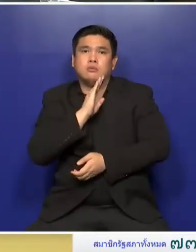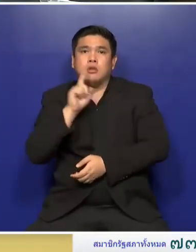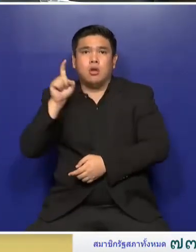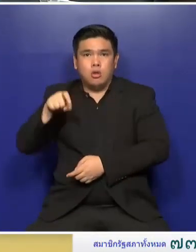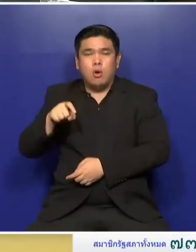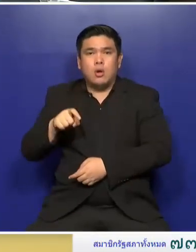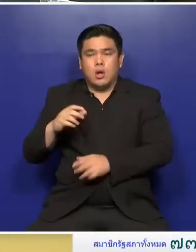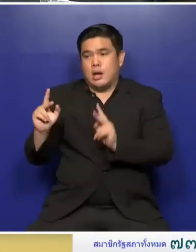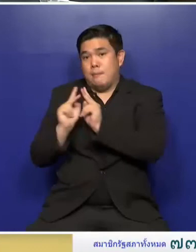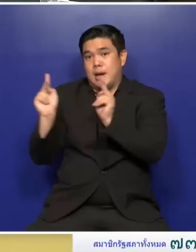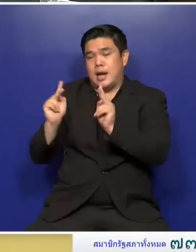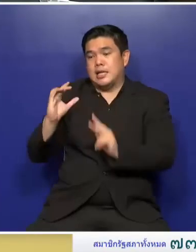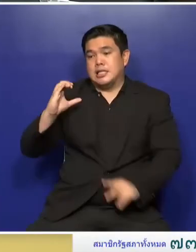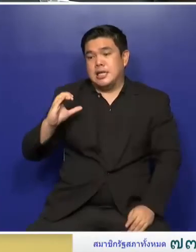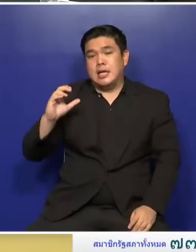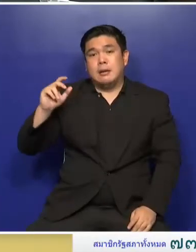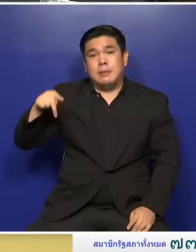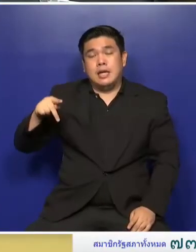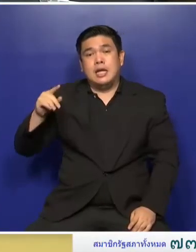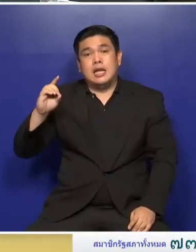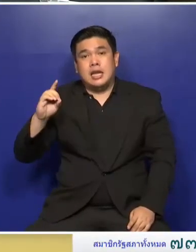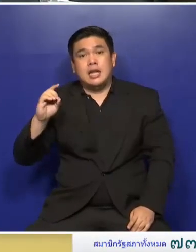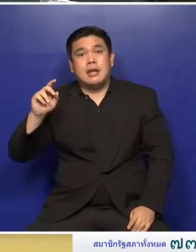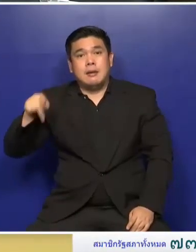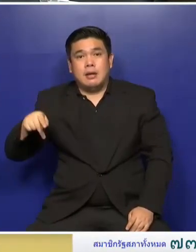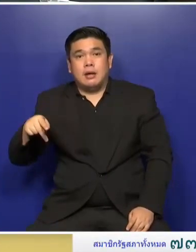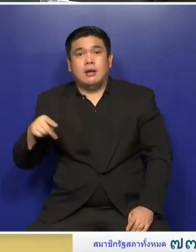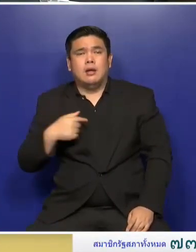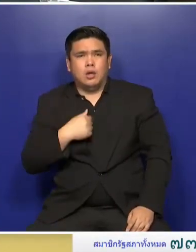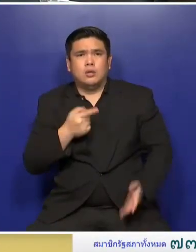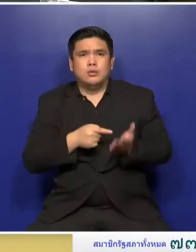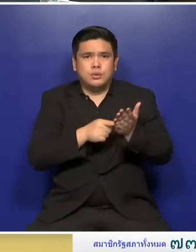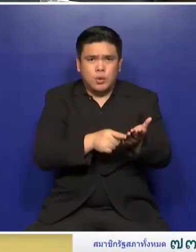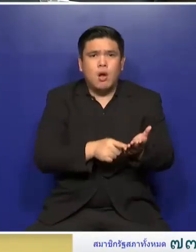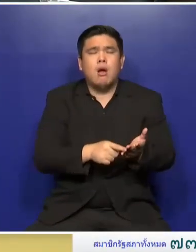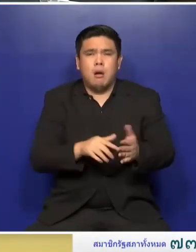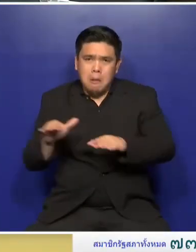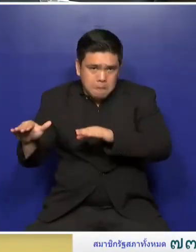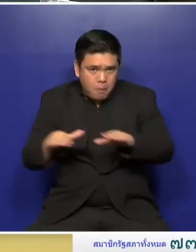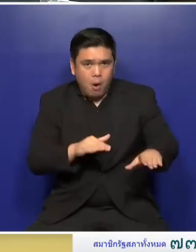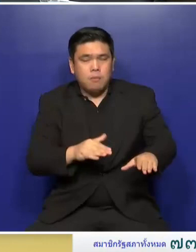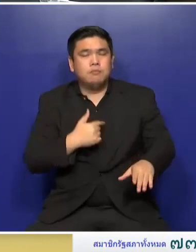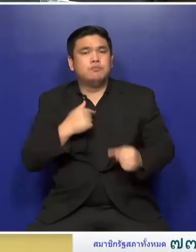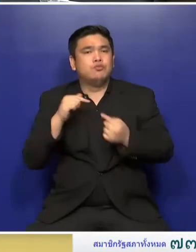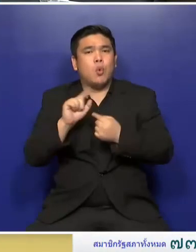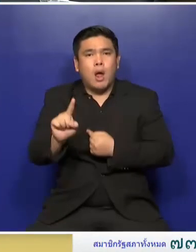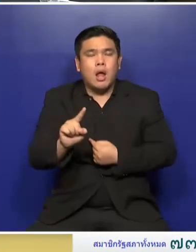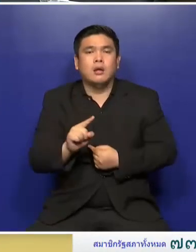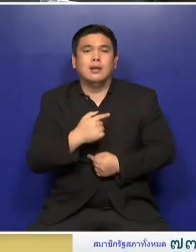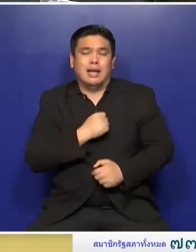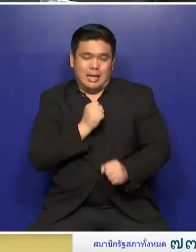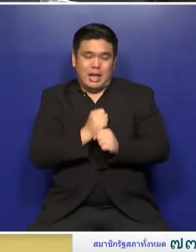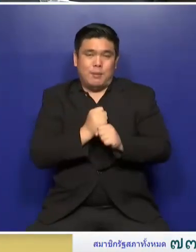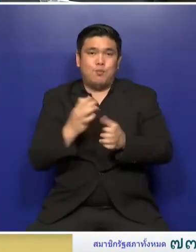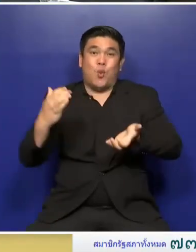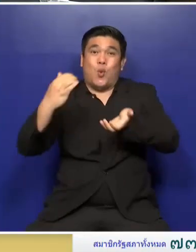Pที่เราได้เสนอให้กัท่านไปแล้วนะครับเราก็จะพร้อมทจะลองรับในการที่เราจะเข้า